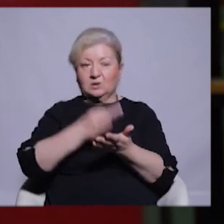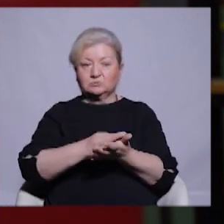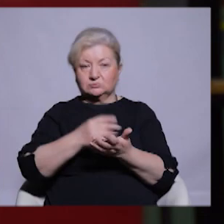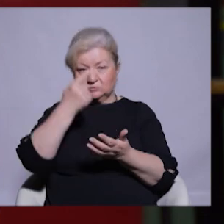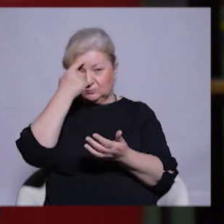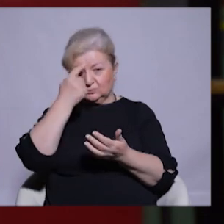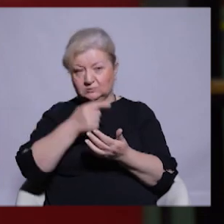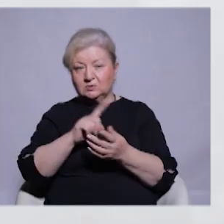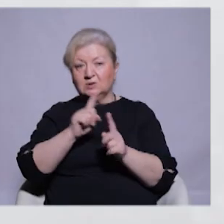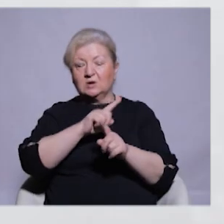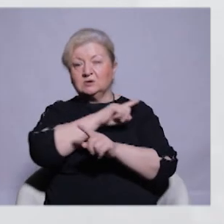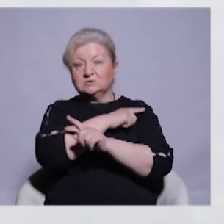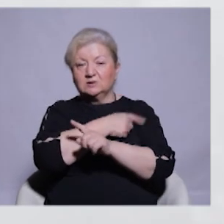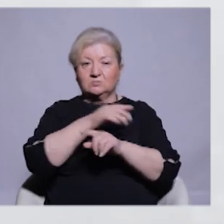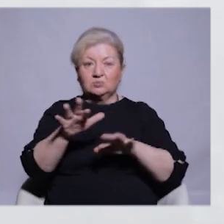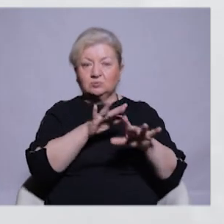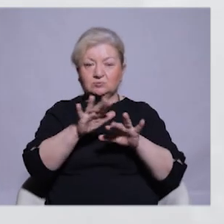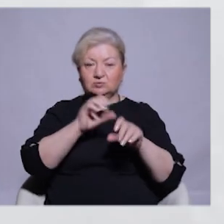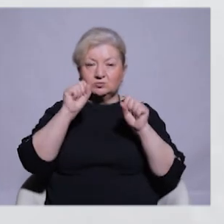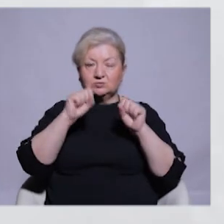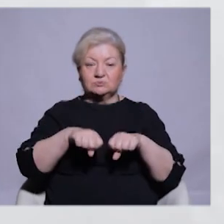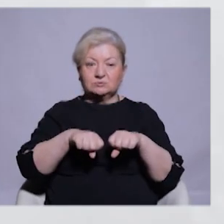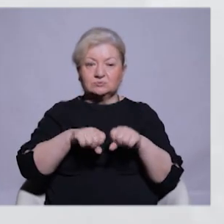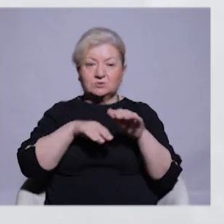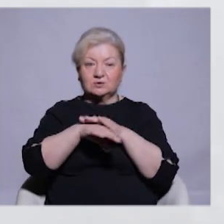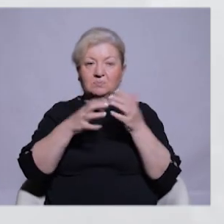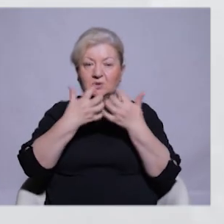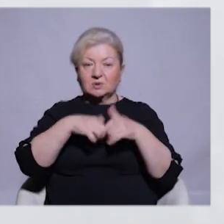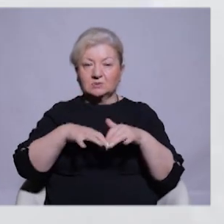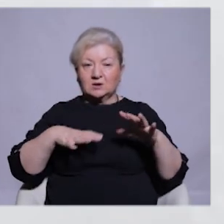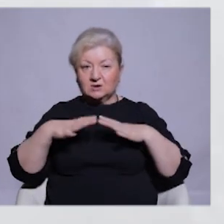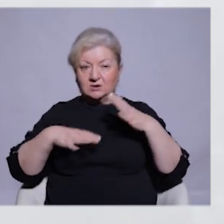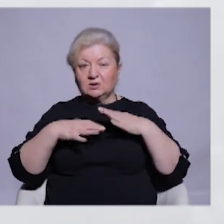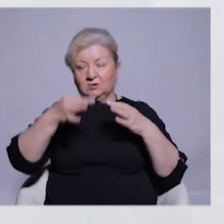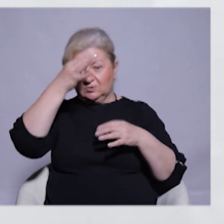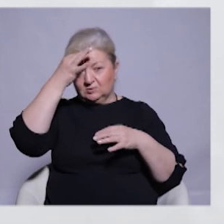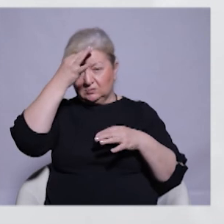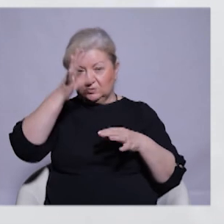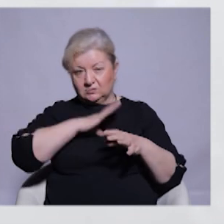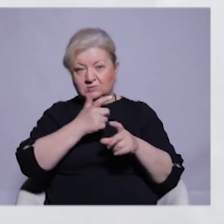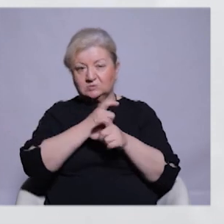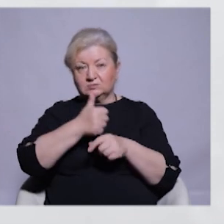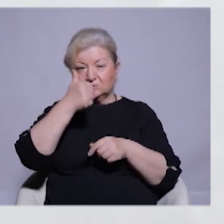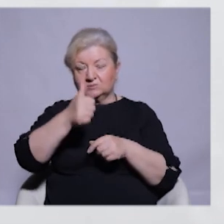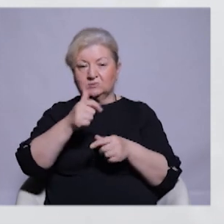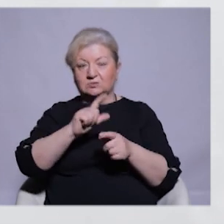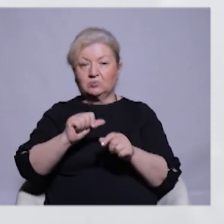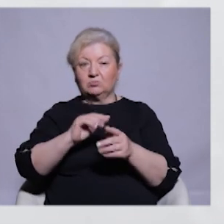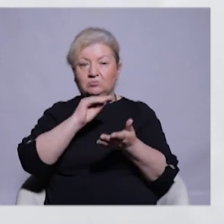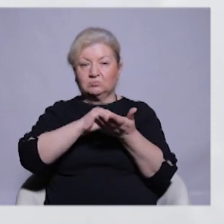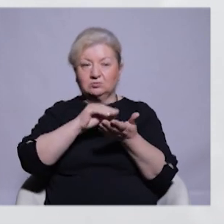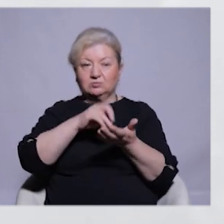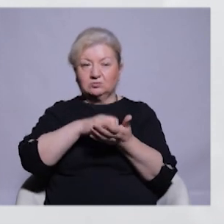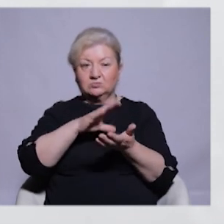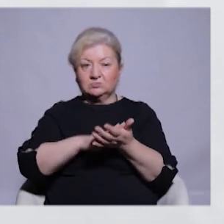პასუხს ვიგებთ ხოლმე. რა ძალების მოქმედების შემთხვევაში ინახება მექანიკური ენერგია, ის ვახსენეთ და კარგია, რომ გქონდეთ